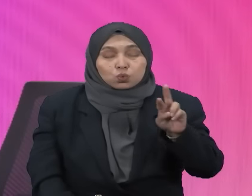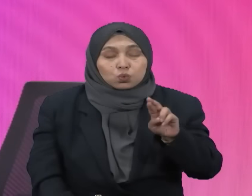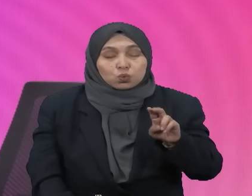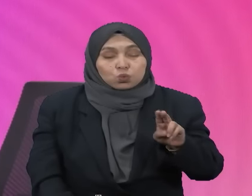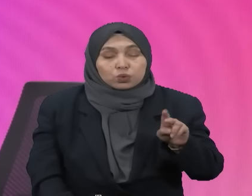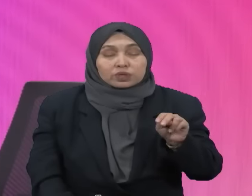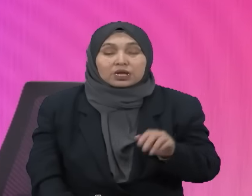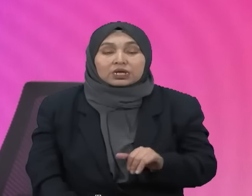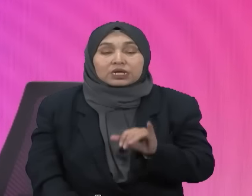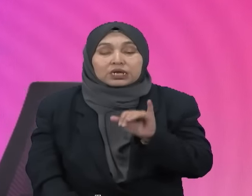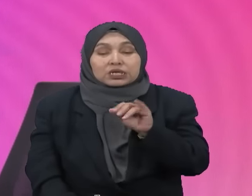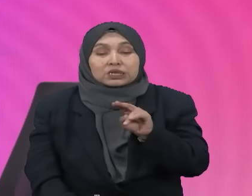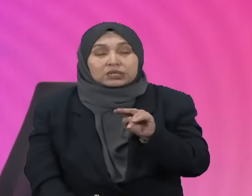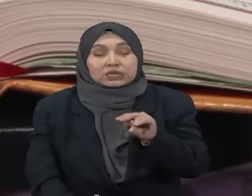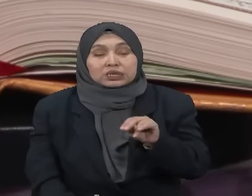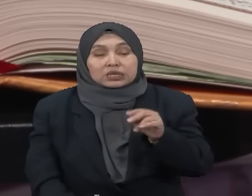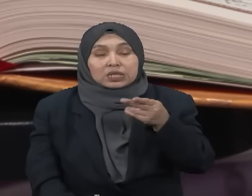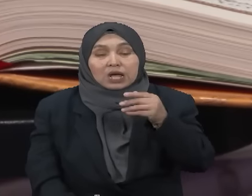yatatahharun.